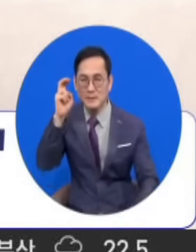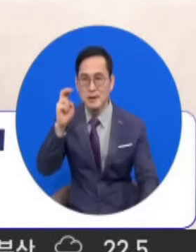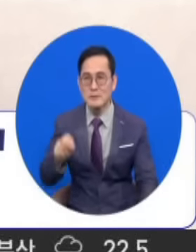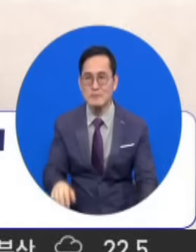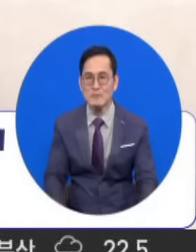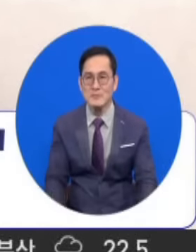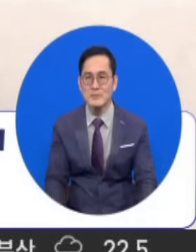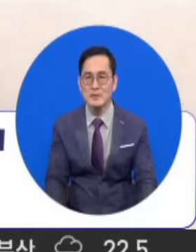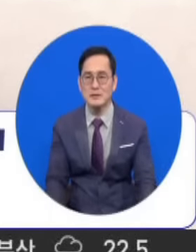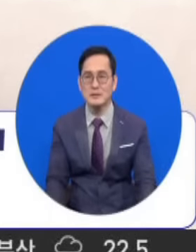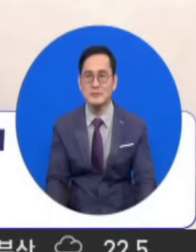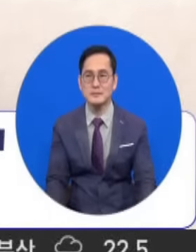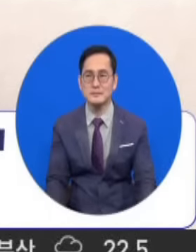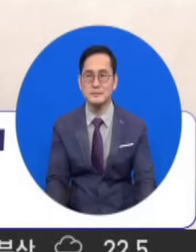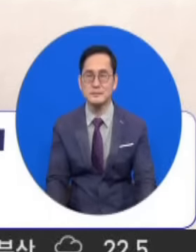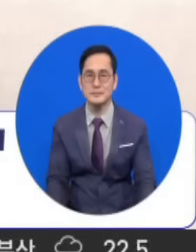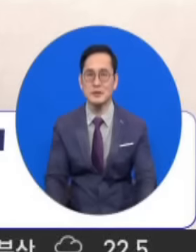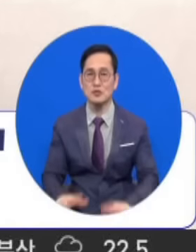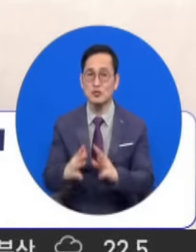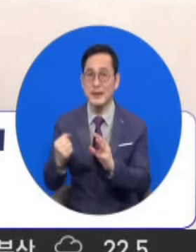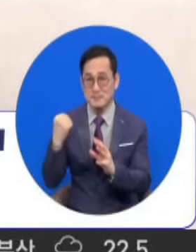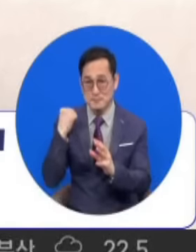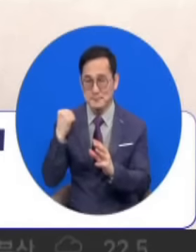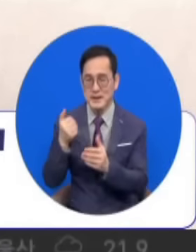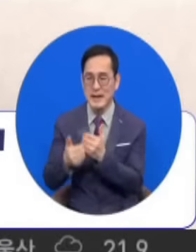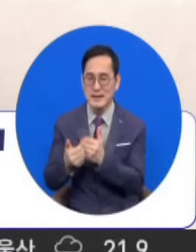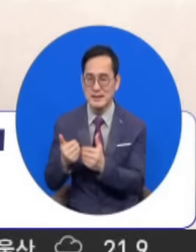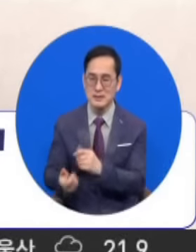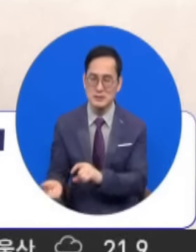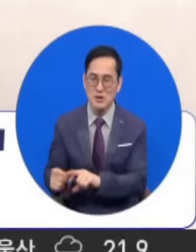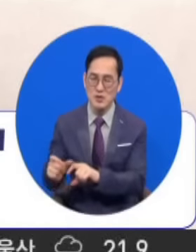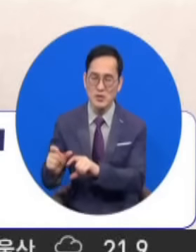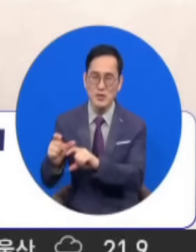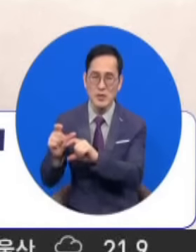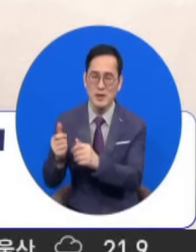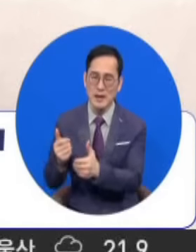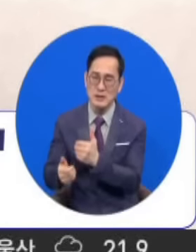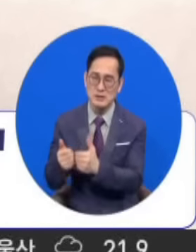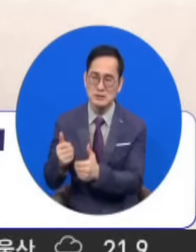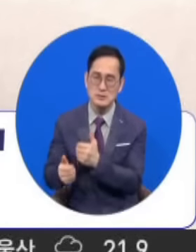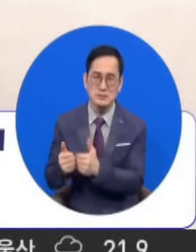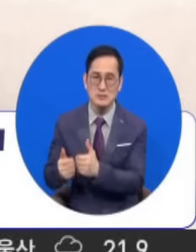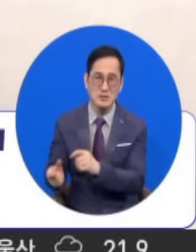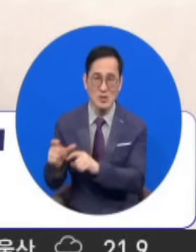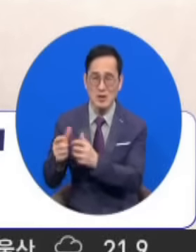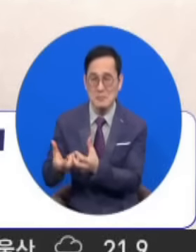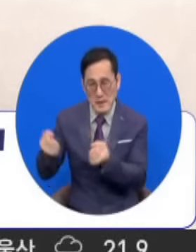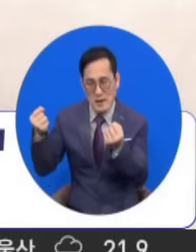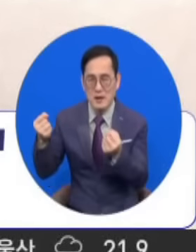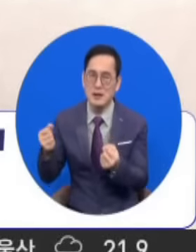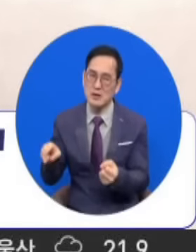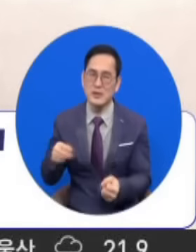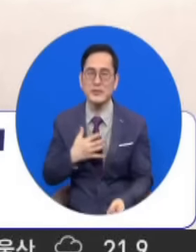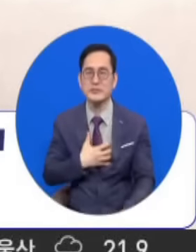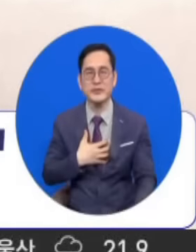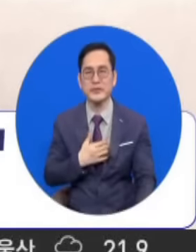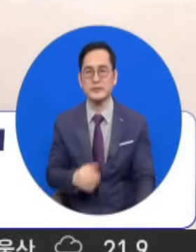얼마나 도움이 될지는 모르겠습니다만 국민의힘의 어떤 갈등의 또 씨앗으로 잠복하게 될 가능성도 있다고 봅니다.